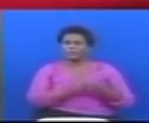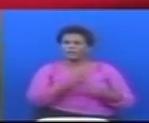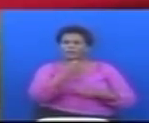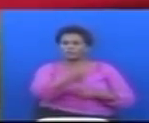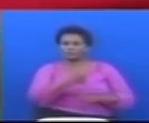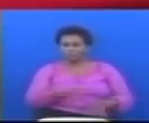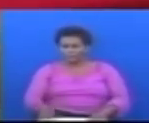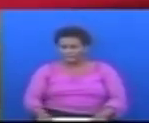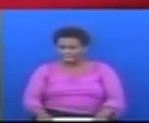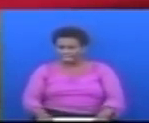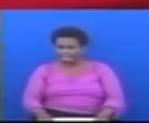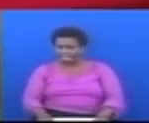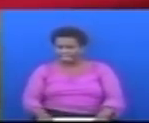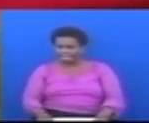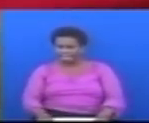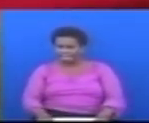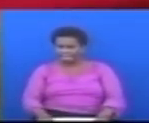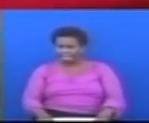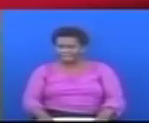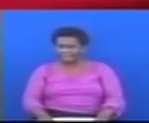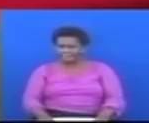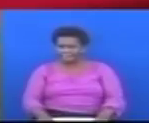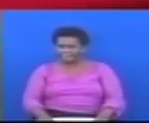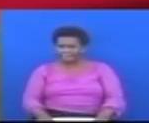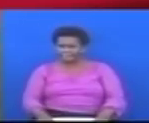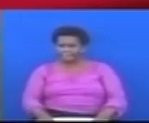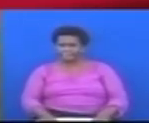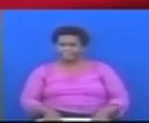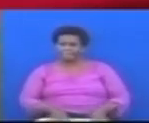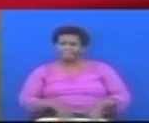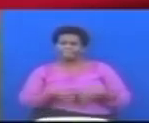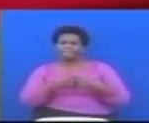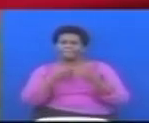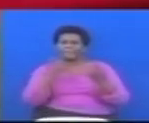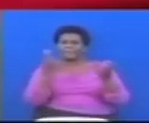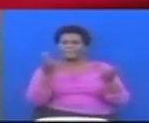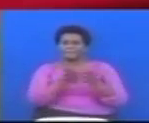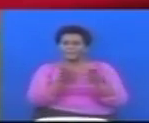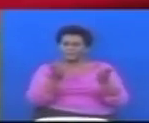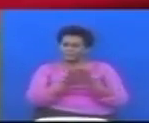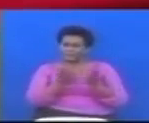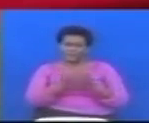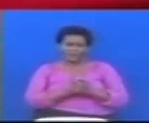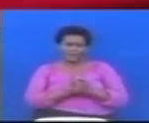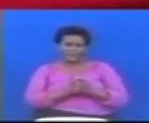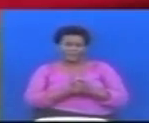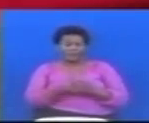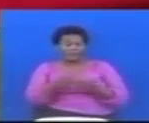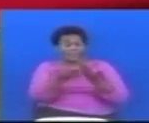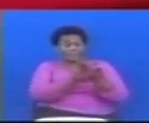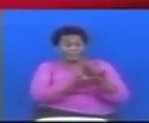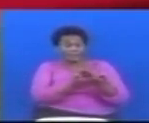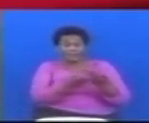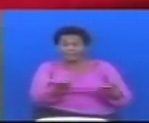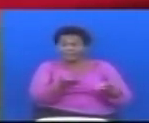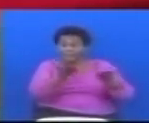pili, katika nchi ambazo zimeendelea kuna kitu kinaitwa sexual offender register. Wale watu